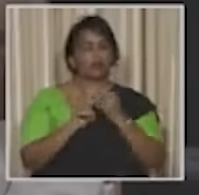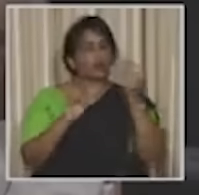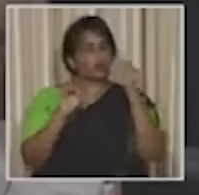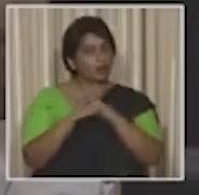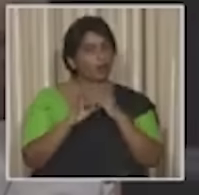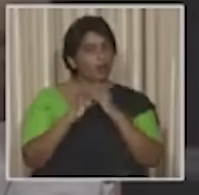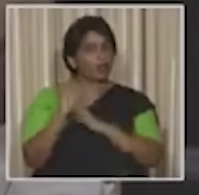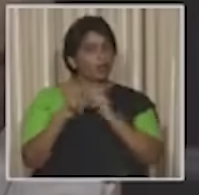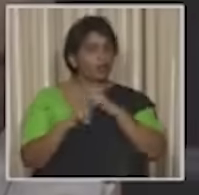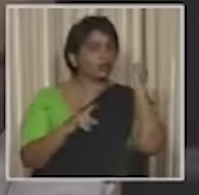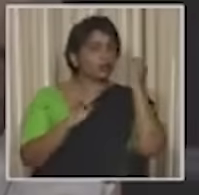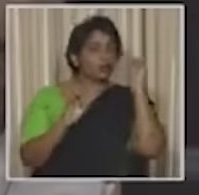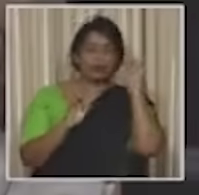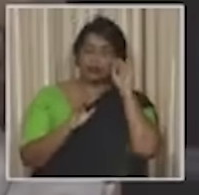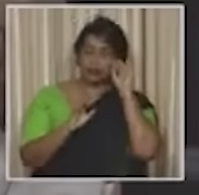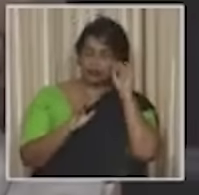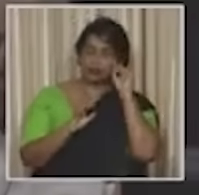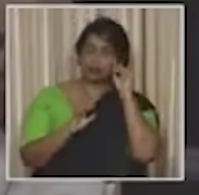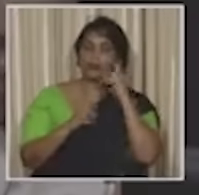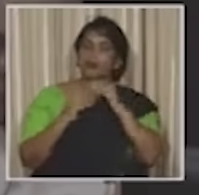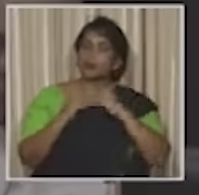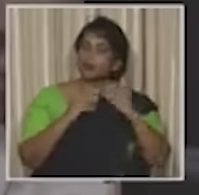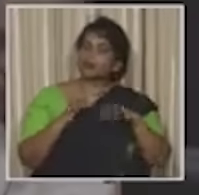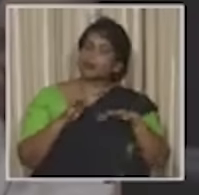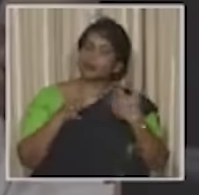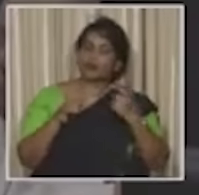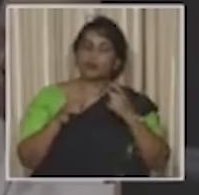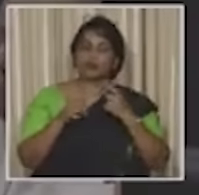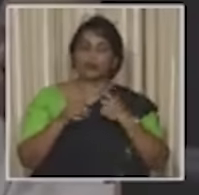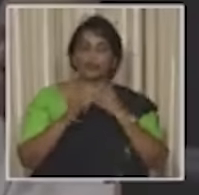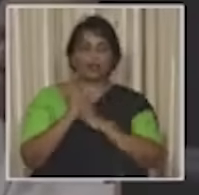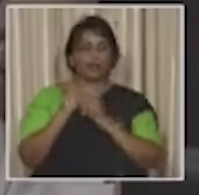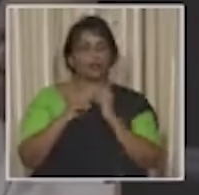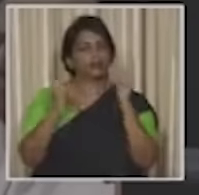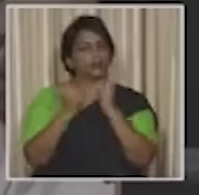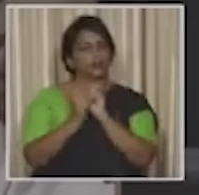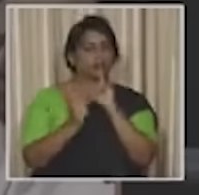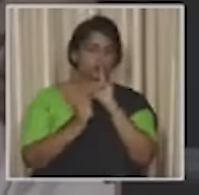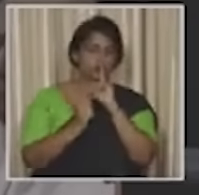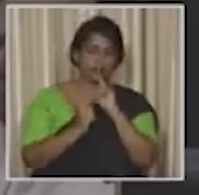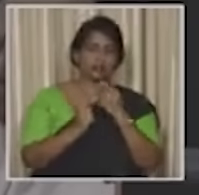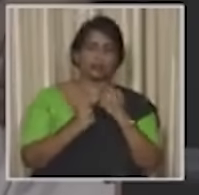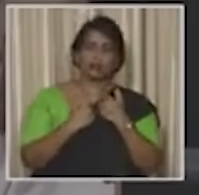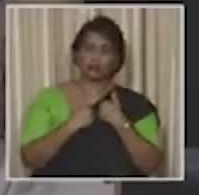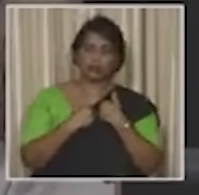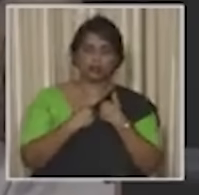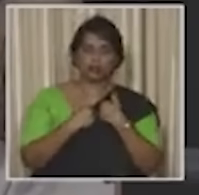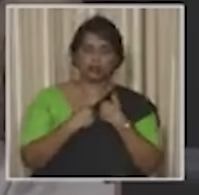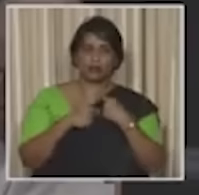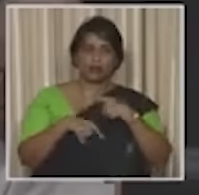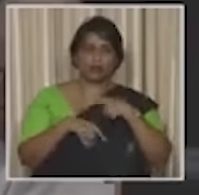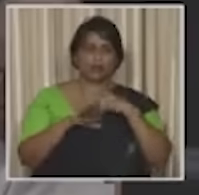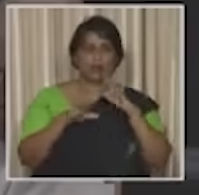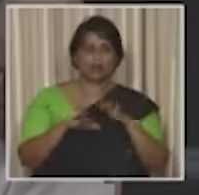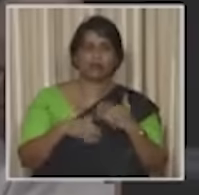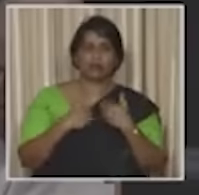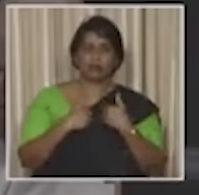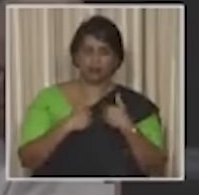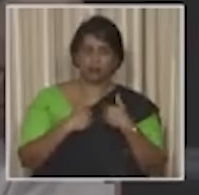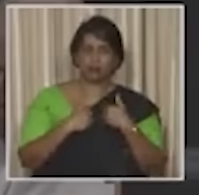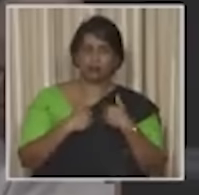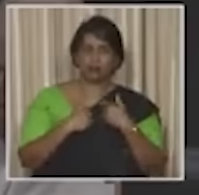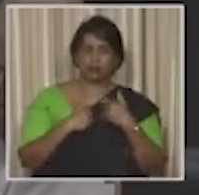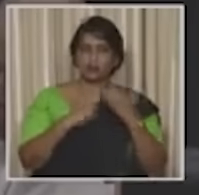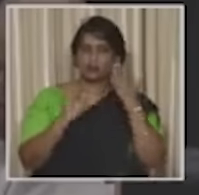පස්සේ ඇමතුමා කතාවට ඇහුම්කන් දීලා ඊට පස්සේ ඕනනම් වෙනම ඇමතුමා හම්බෙලා කියන්න Mang insama wedi wela ganne meteni, obatu